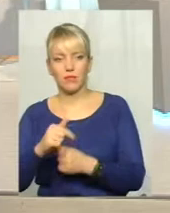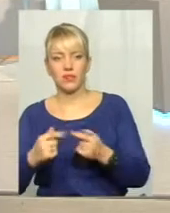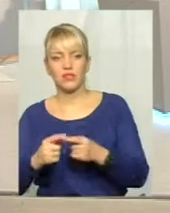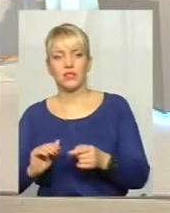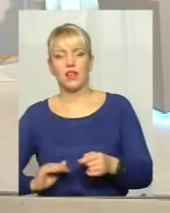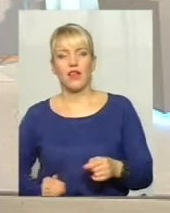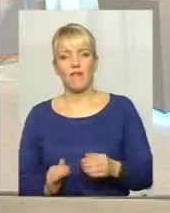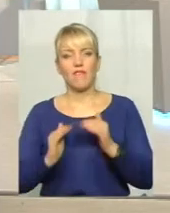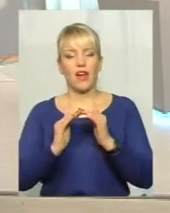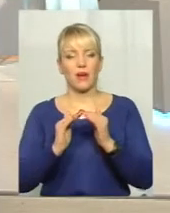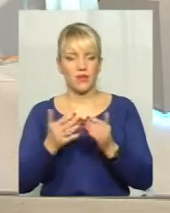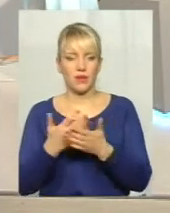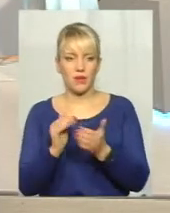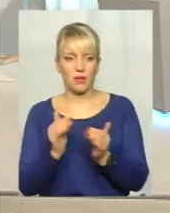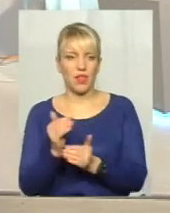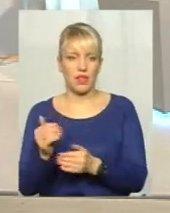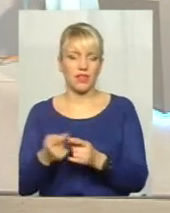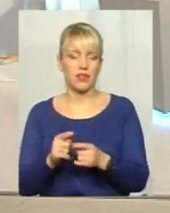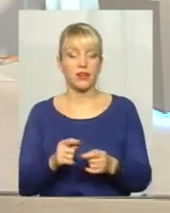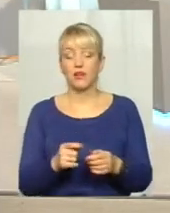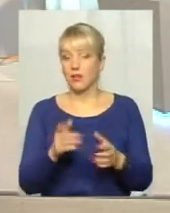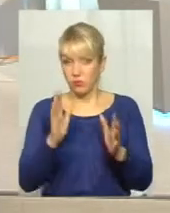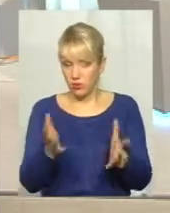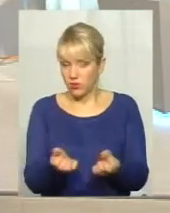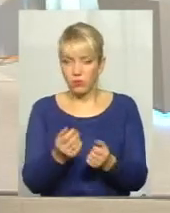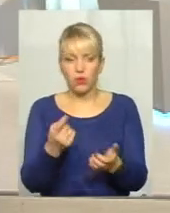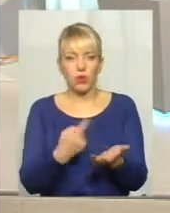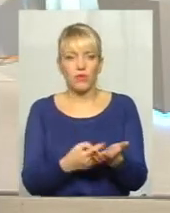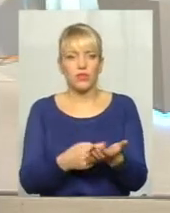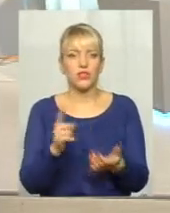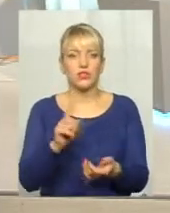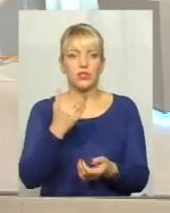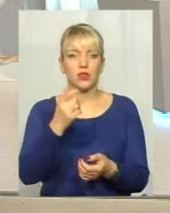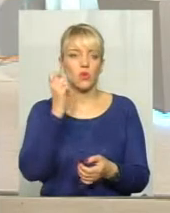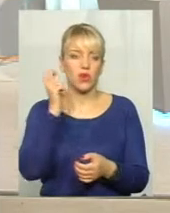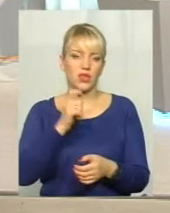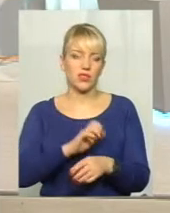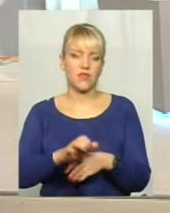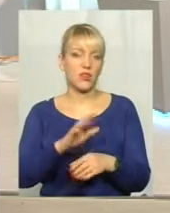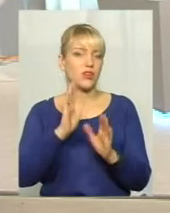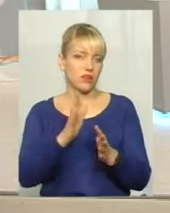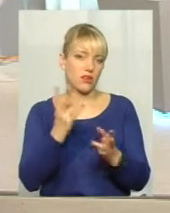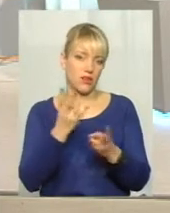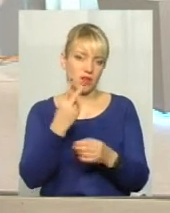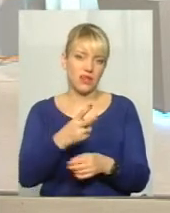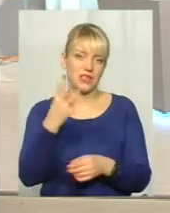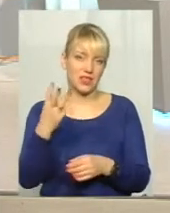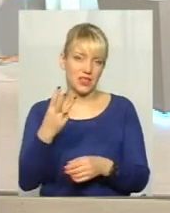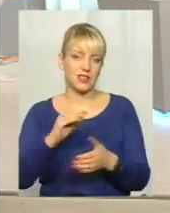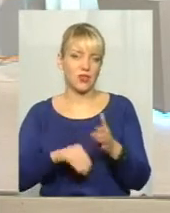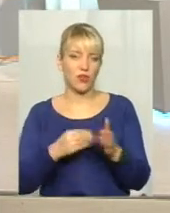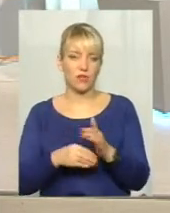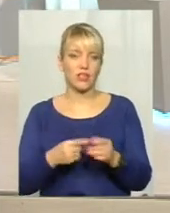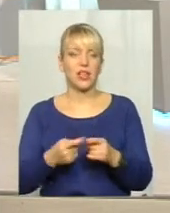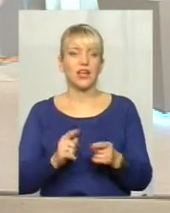фермер маленький. Ні, так підтримуйся, тільки доведи, що ти український виробник. Всього-навсього 23 довідки. Та сьогодні малий і середній